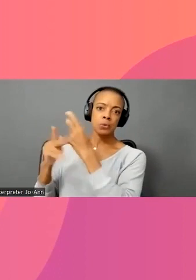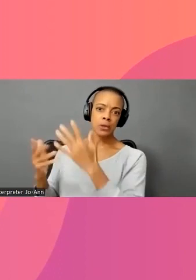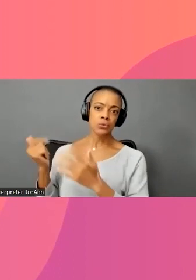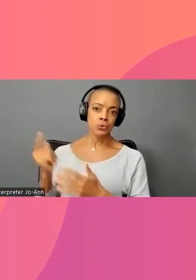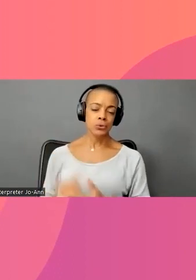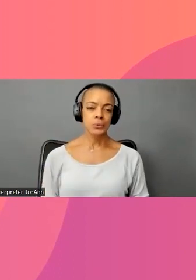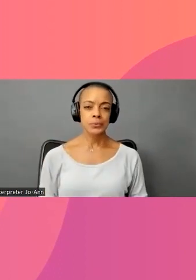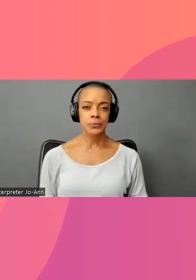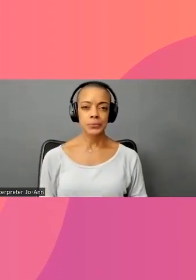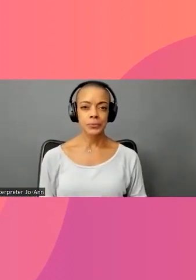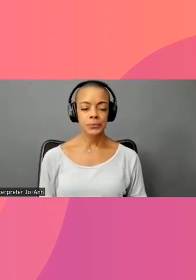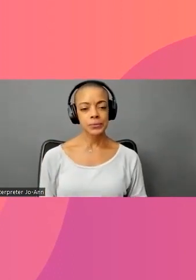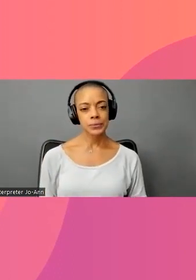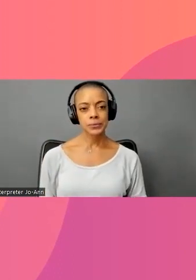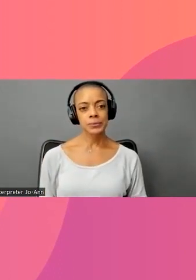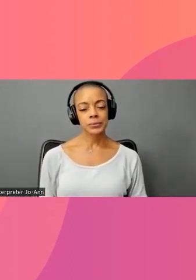conclusions.